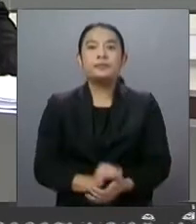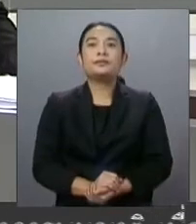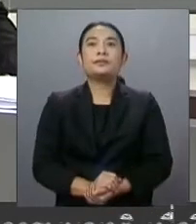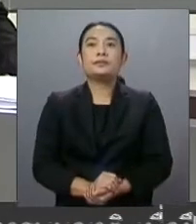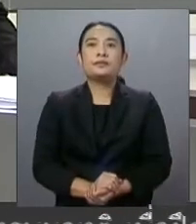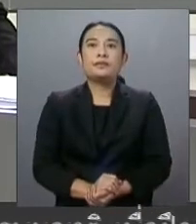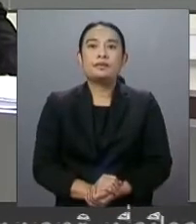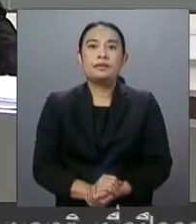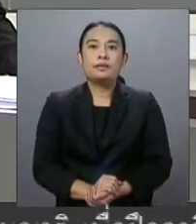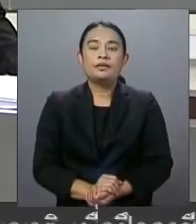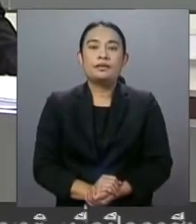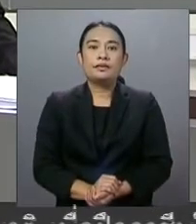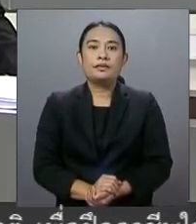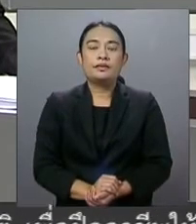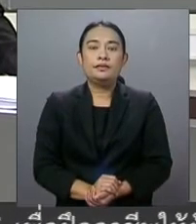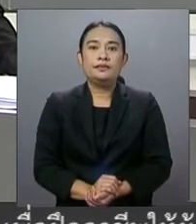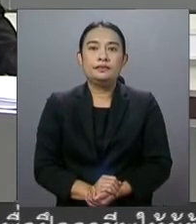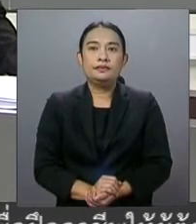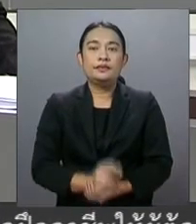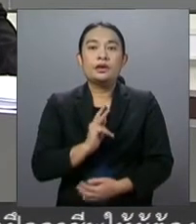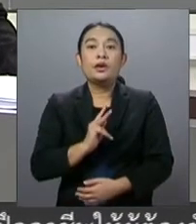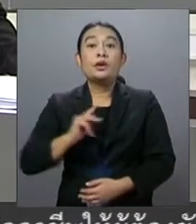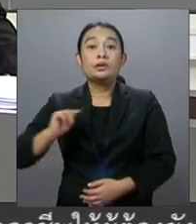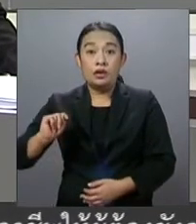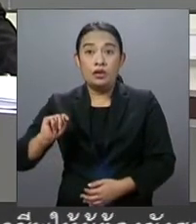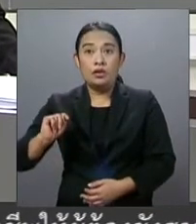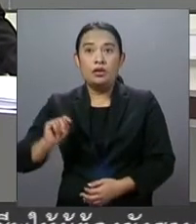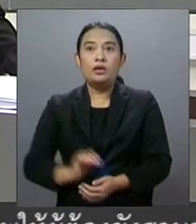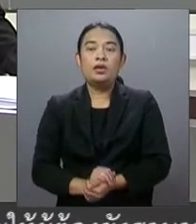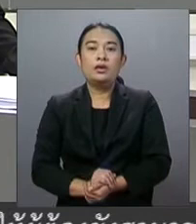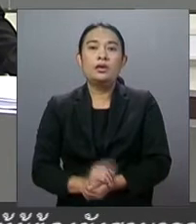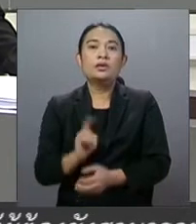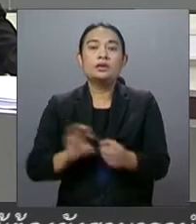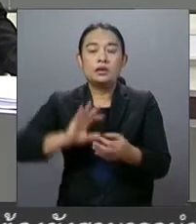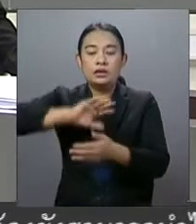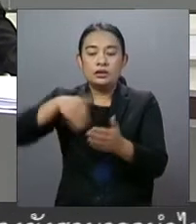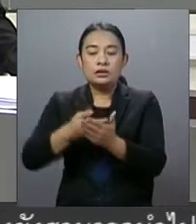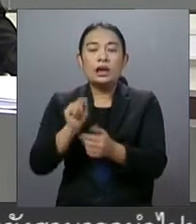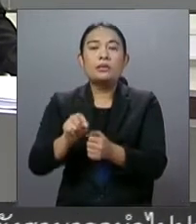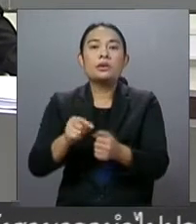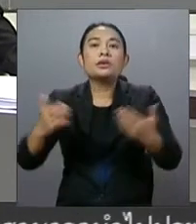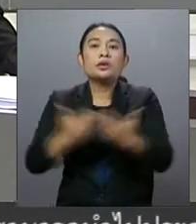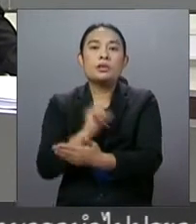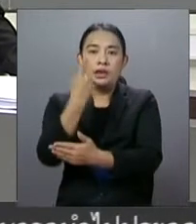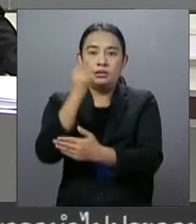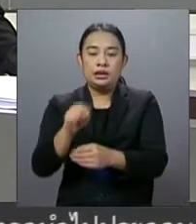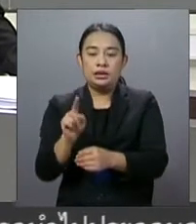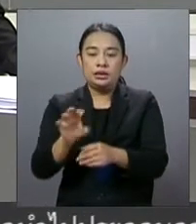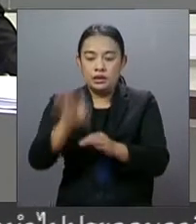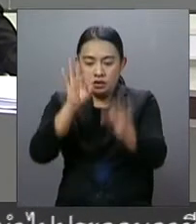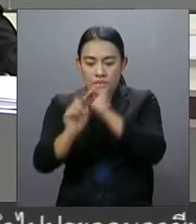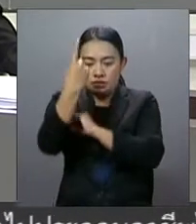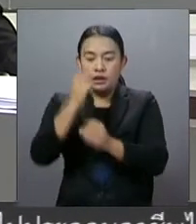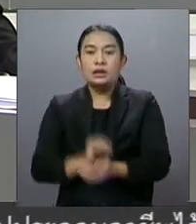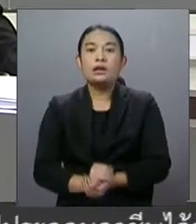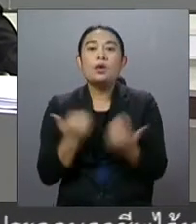ส่วนเรื่องหนึที่แ่นอนแล้ว อย่างก.ก.ต.ที่บอกวา จะต้องยุภไปทั้งหมดเพื่อที่จะสัญหาใหม่วันนี้ค่ะที่ประชุมสภาน